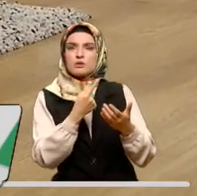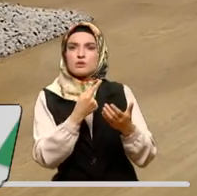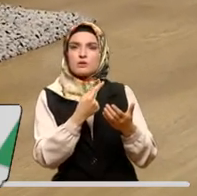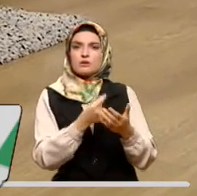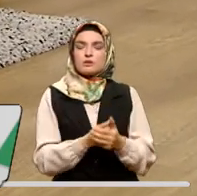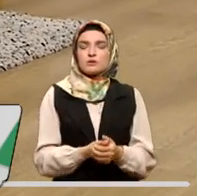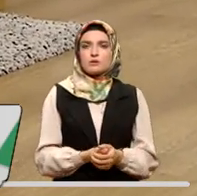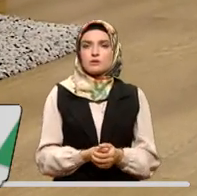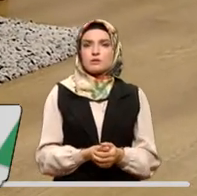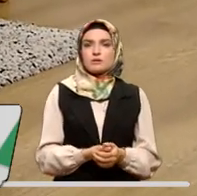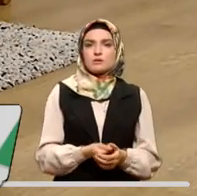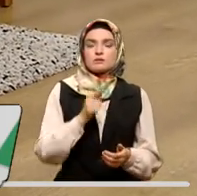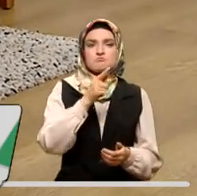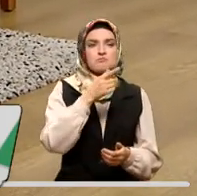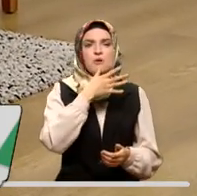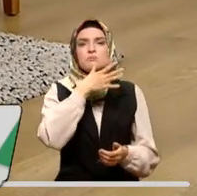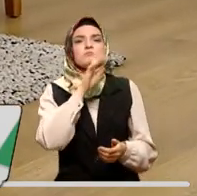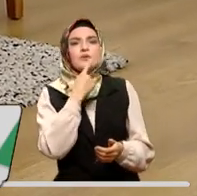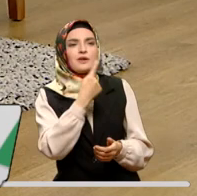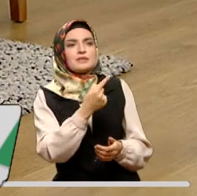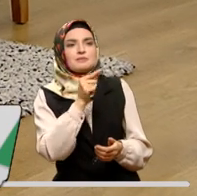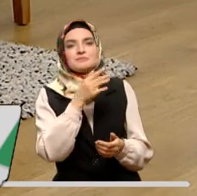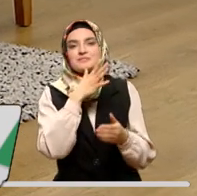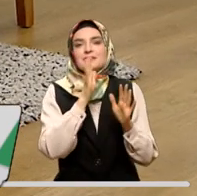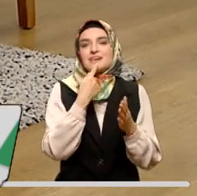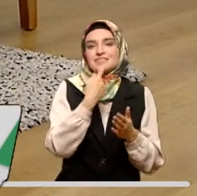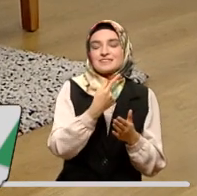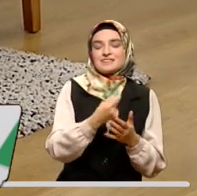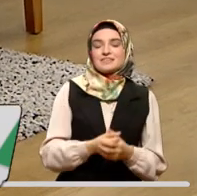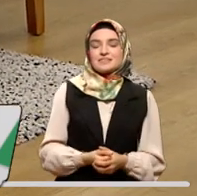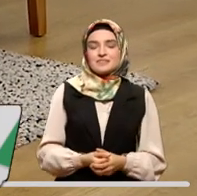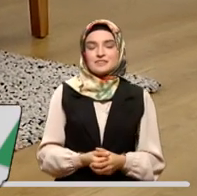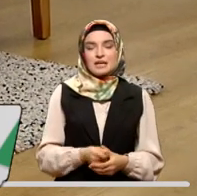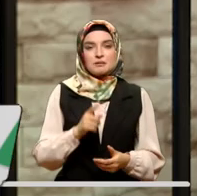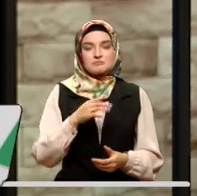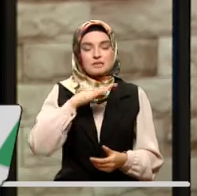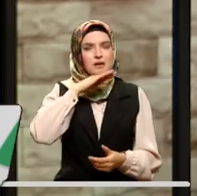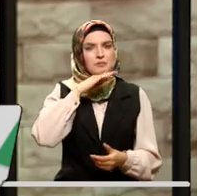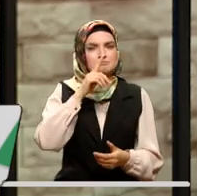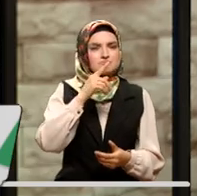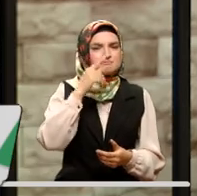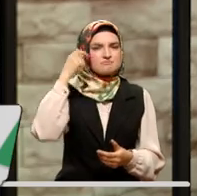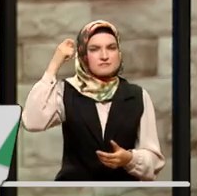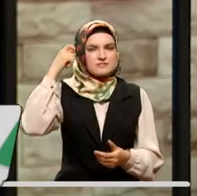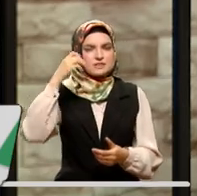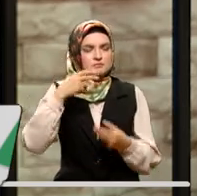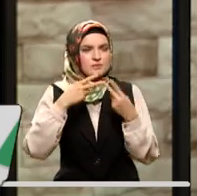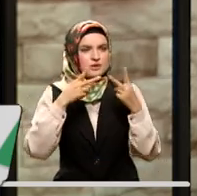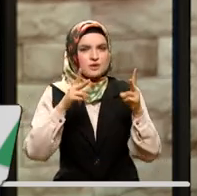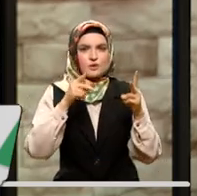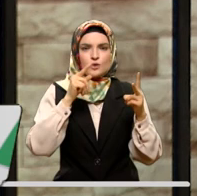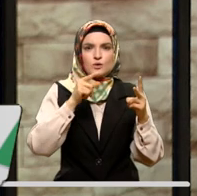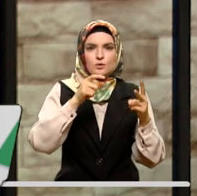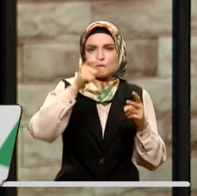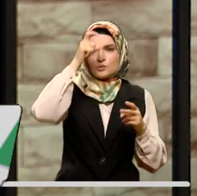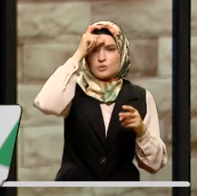siz anlamıyorsunuz. Ben anlamıyorum, sen bilmiyorsun, sen bunu bilemezsin diye. Hatta bir yabancı bir şey açmış. Bunu Türkçe'ye